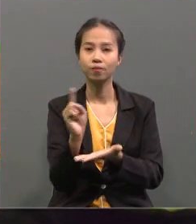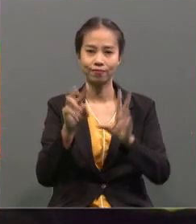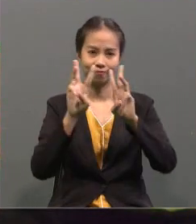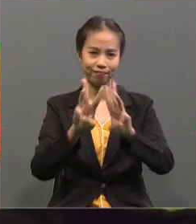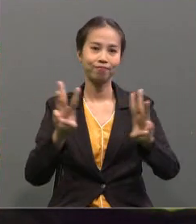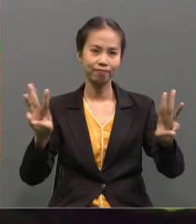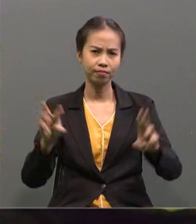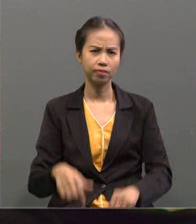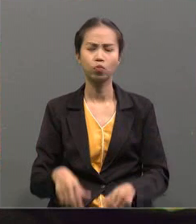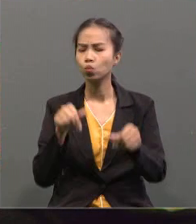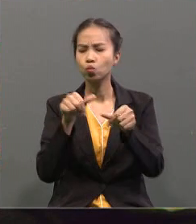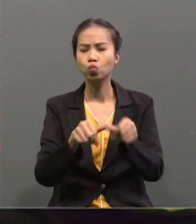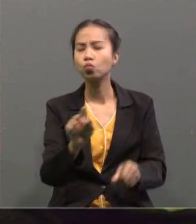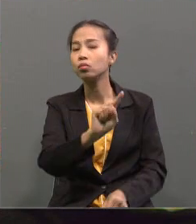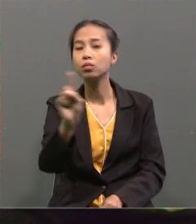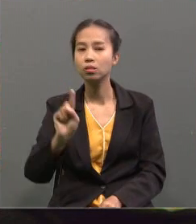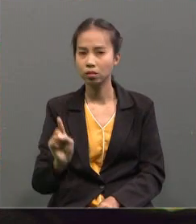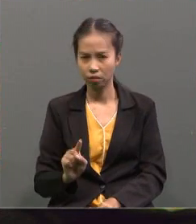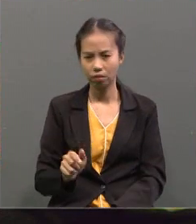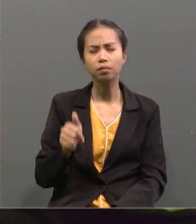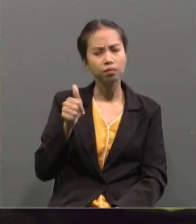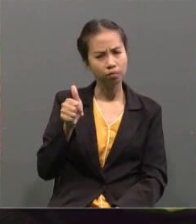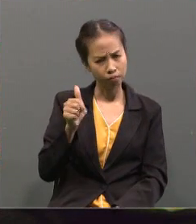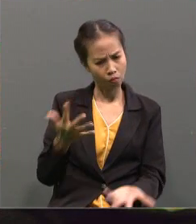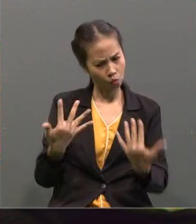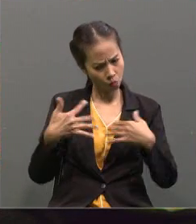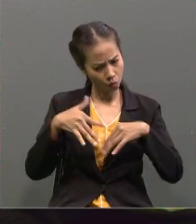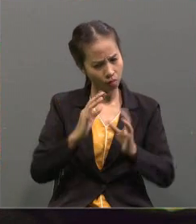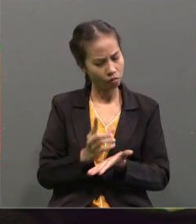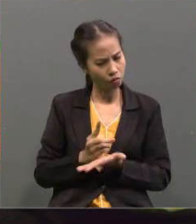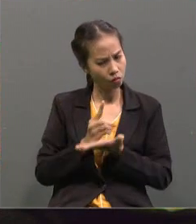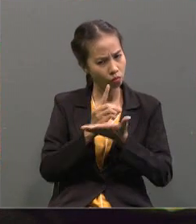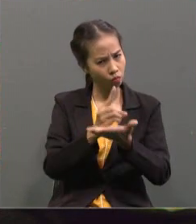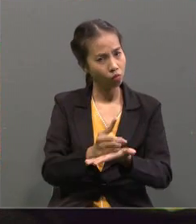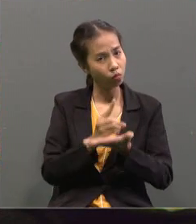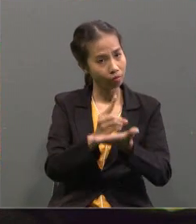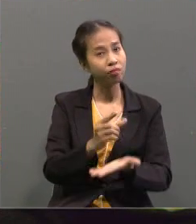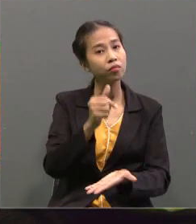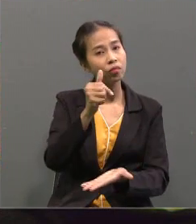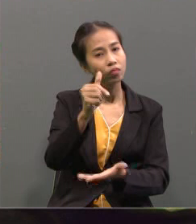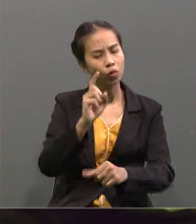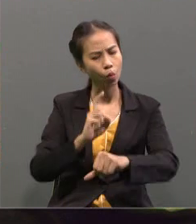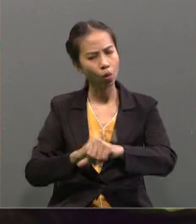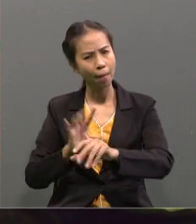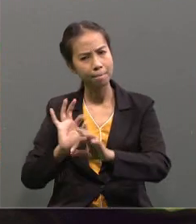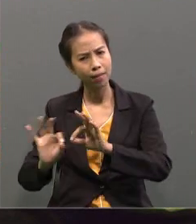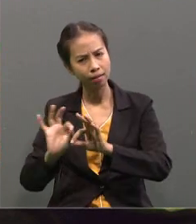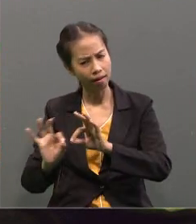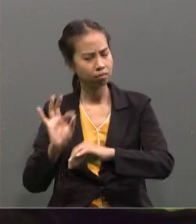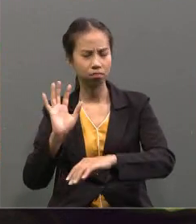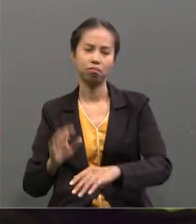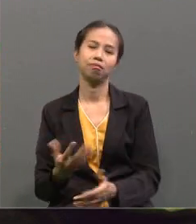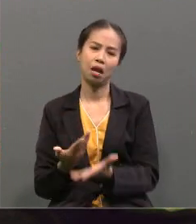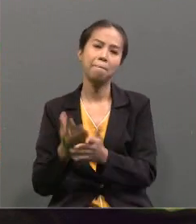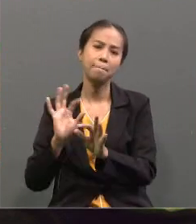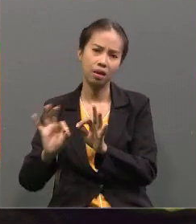เองที่ไม่ว่าคุณผู้ชมจะอยู่ที่ไหนก็สามารถที่จะร่วมกันลอยกระทงได้ประหยัดเวลาค่าใช้จ่ายต่างๆแล้วก็ช่วยกันรักษาสิ่งแวดล้อมด้วย